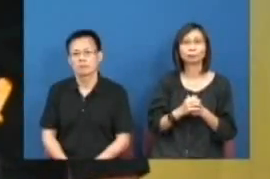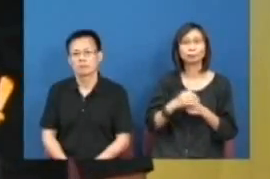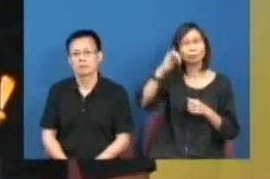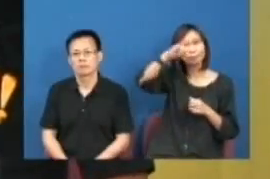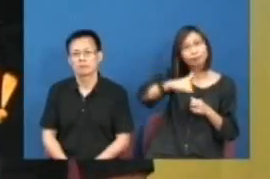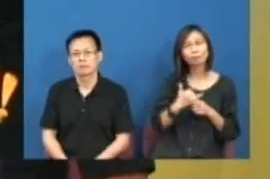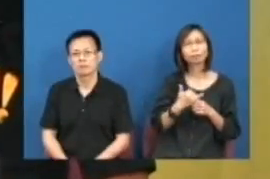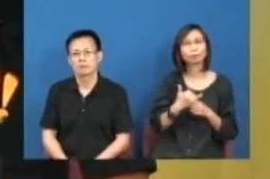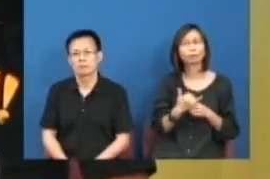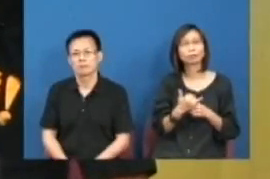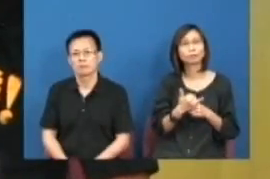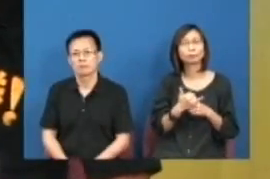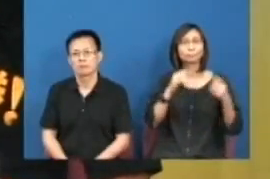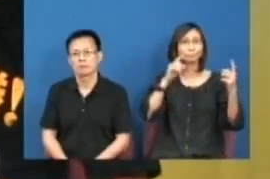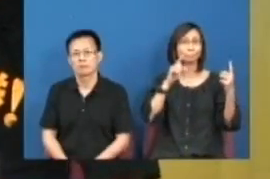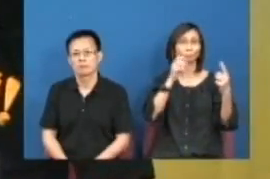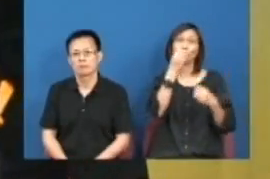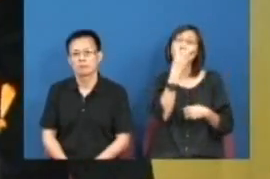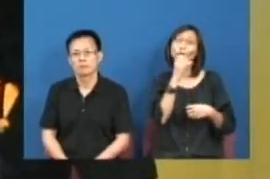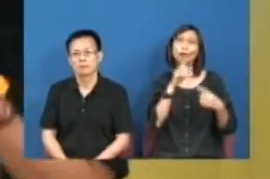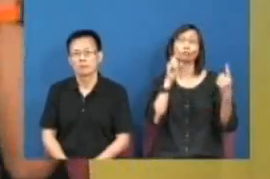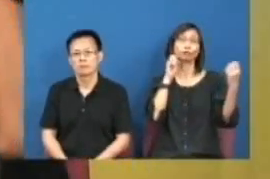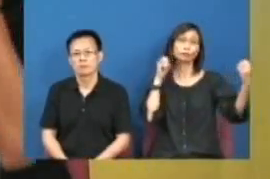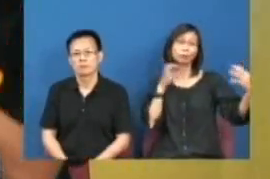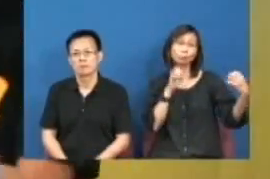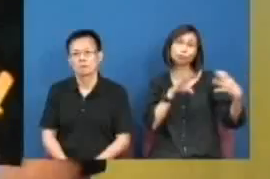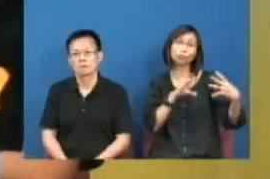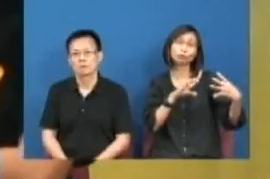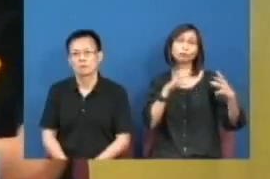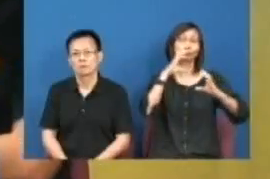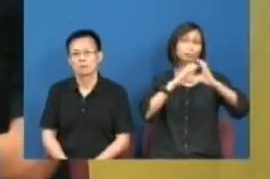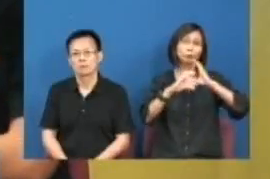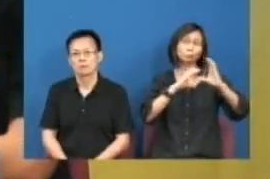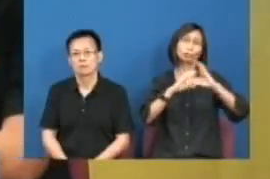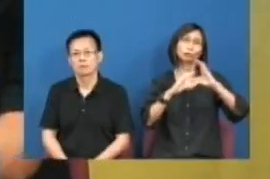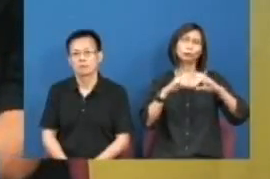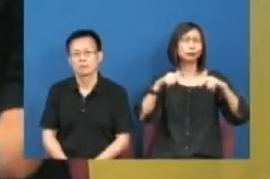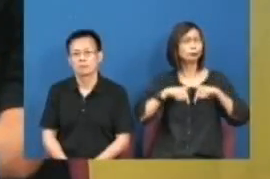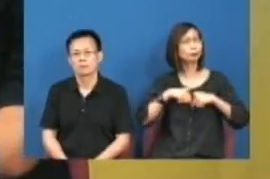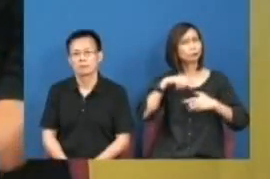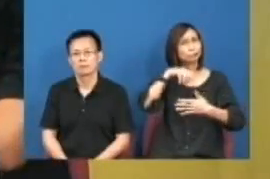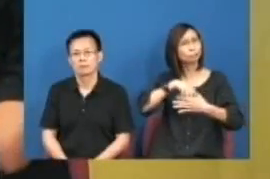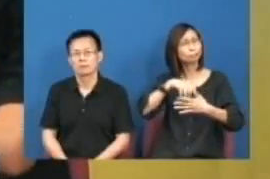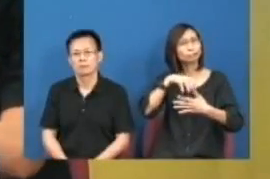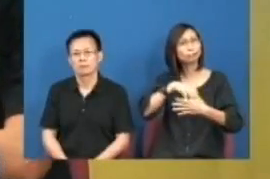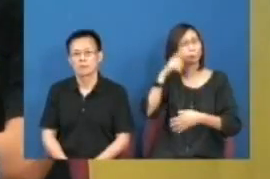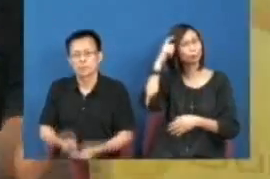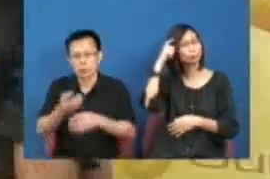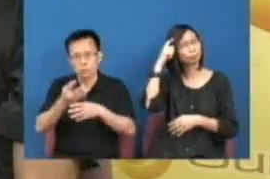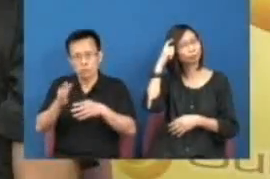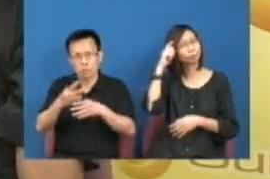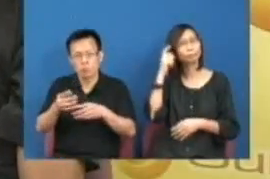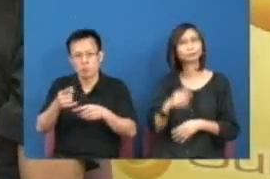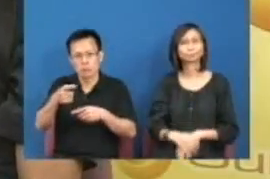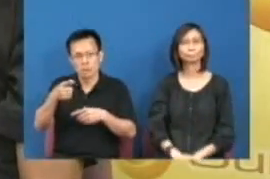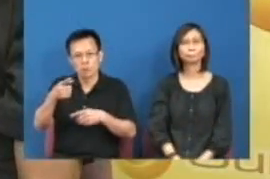嚟即係同我哋直接交談、會面溝通等等依種心態。咁但係我諗， 咁所以你睇